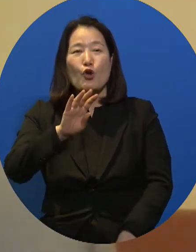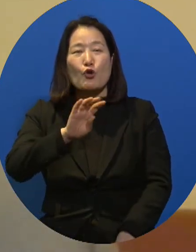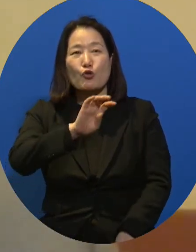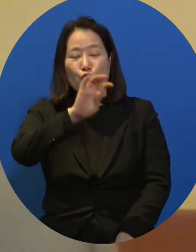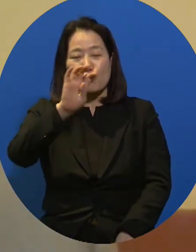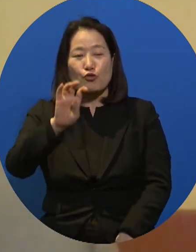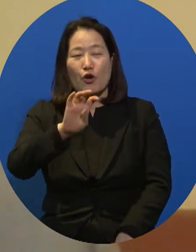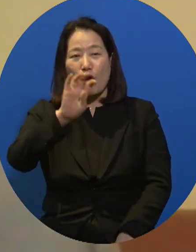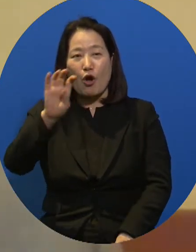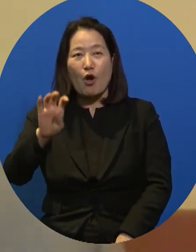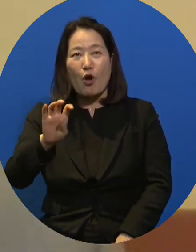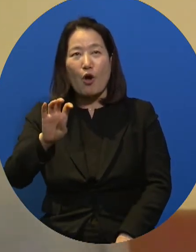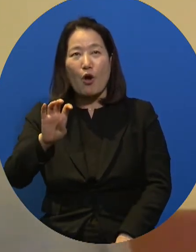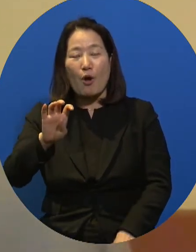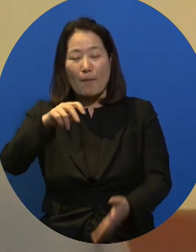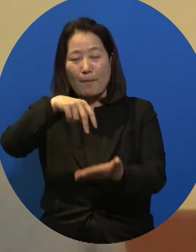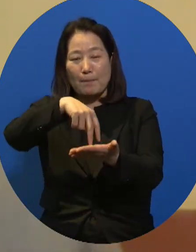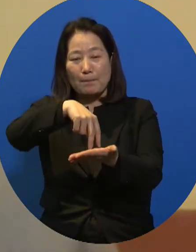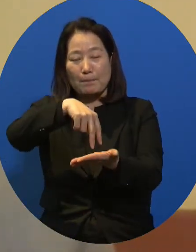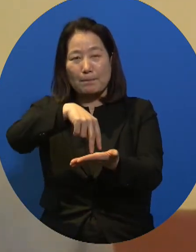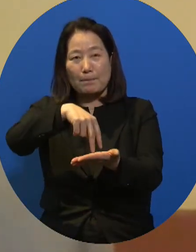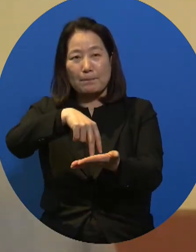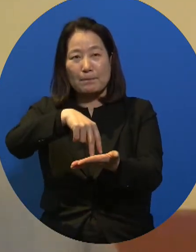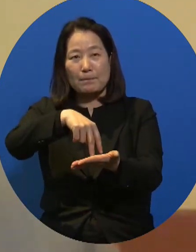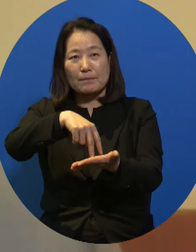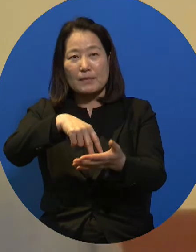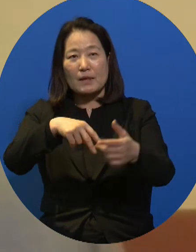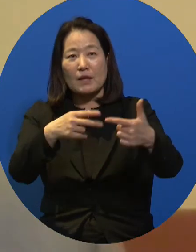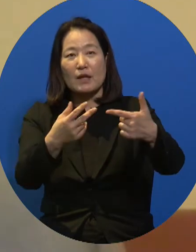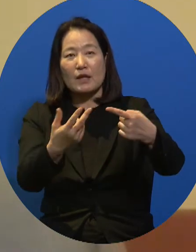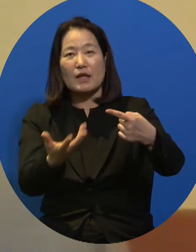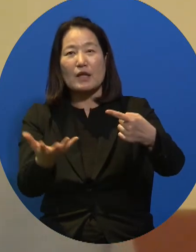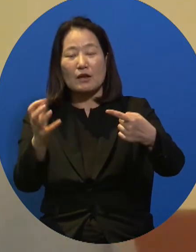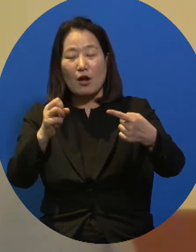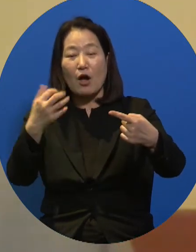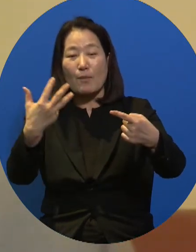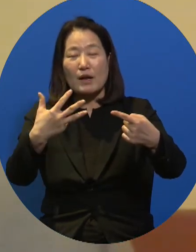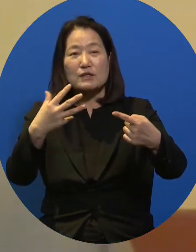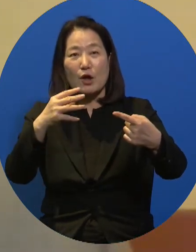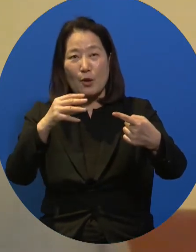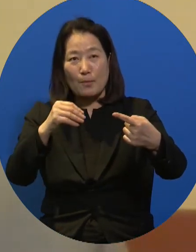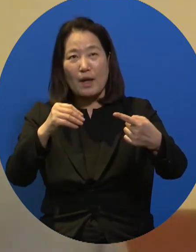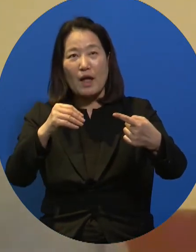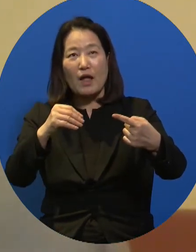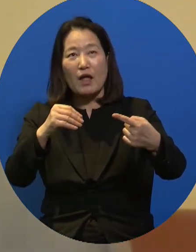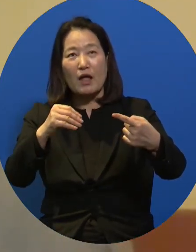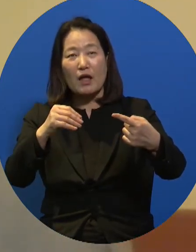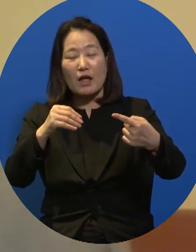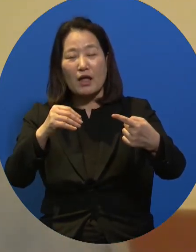유럽 집행위에서는 거의 1억 8천만 유로 정도의 EU